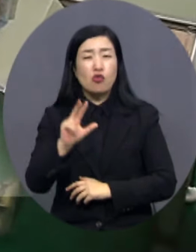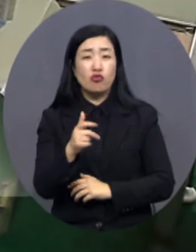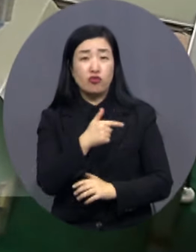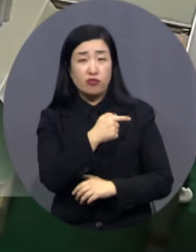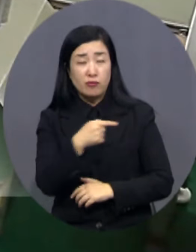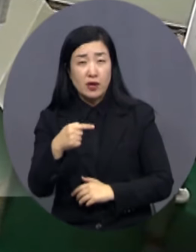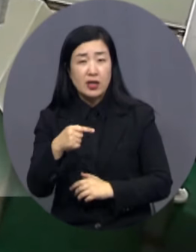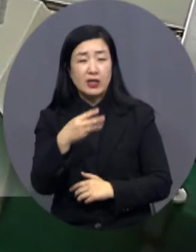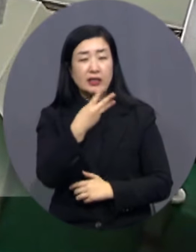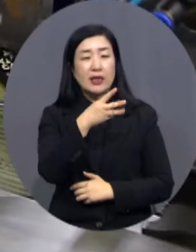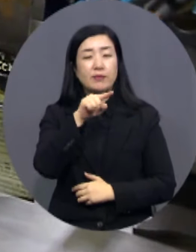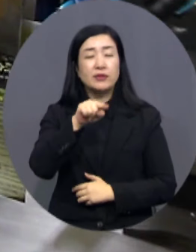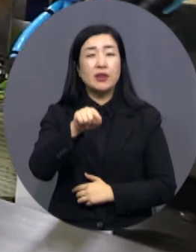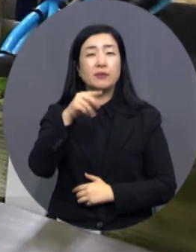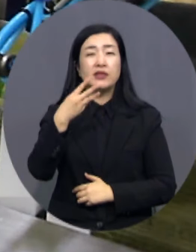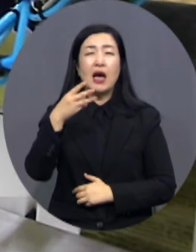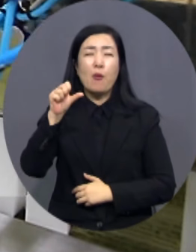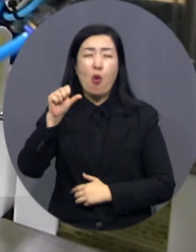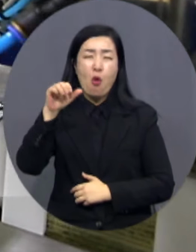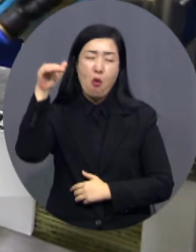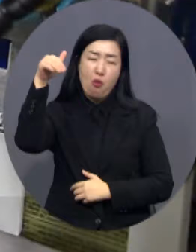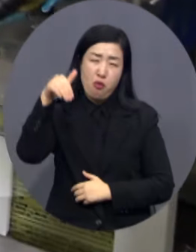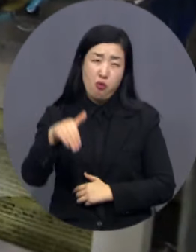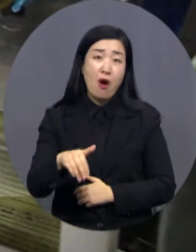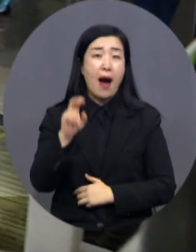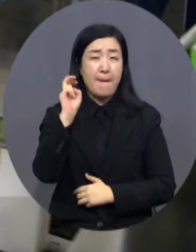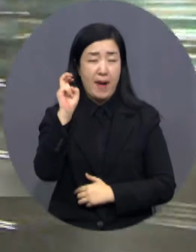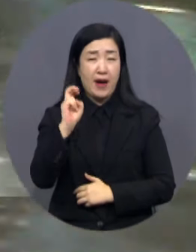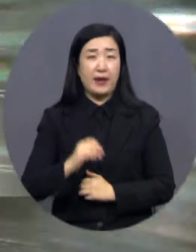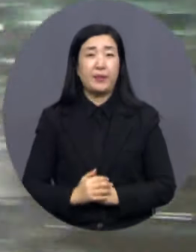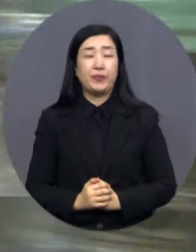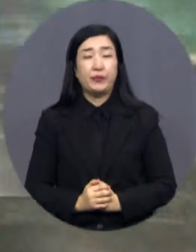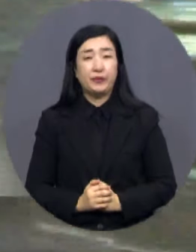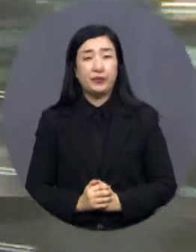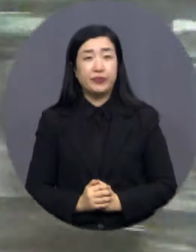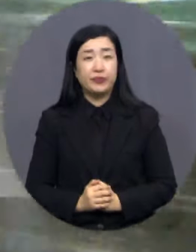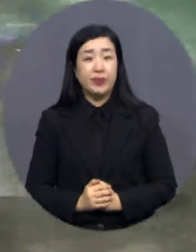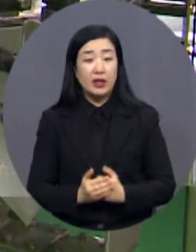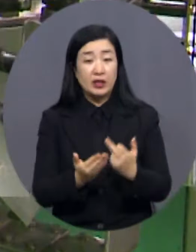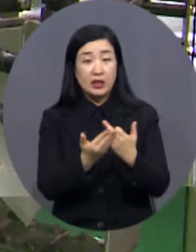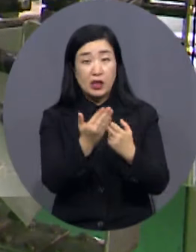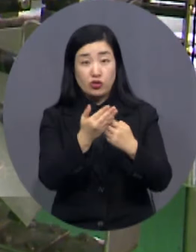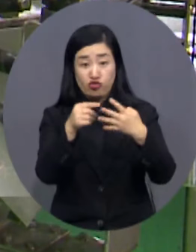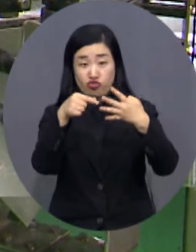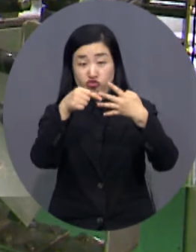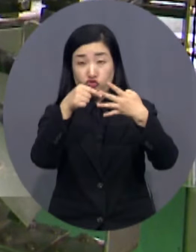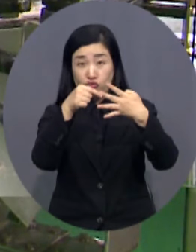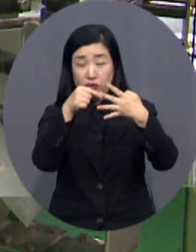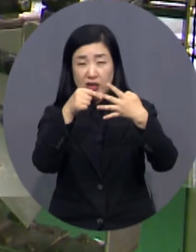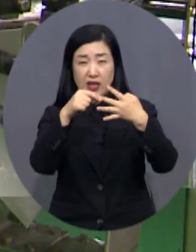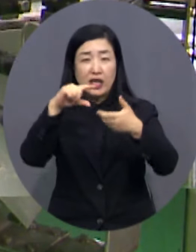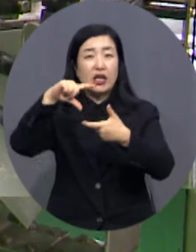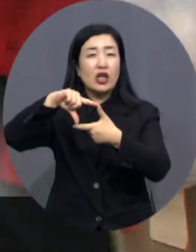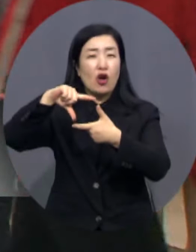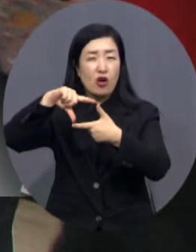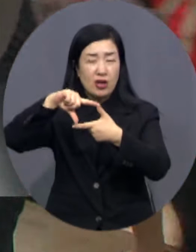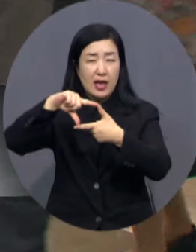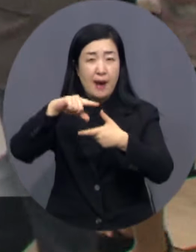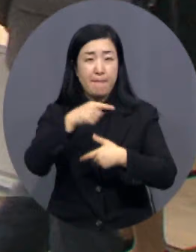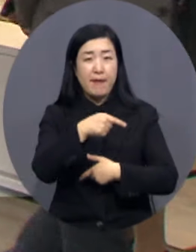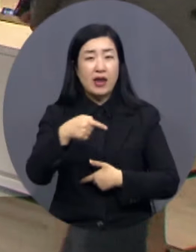큰 3.35% 하락할 것으로 예상됐습니다 제주에 이어 경남이 -